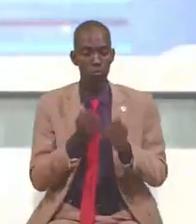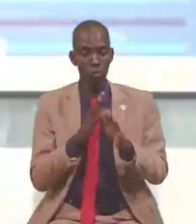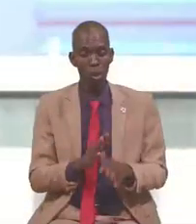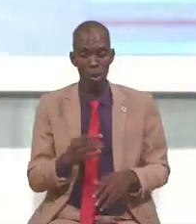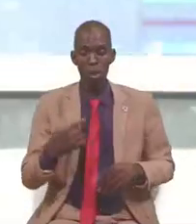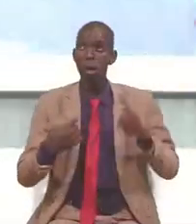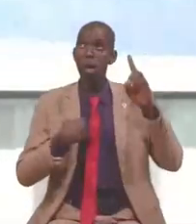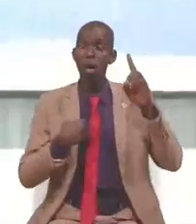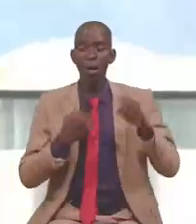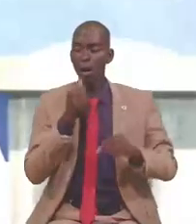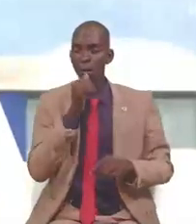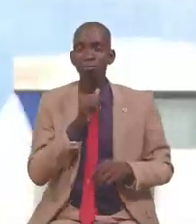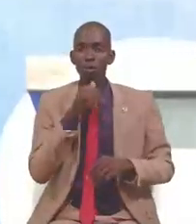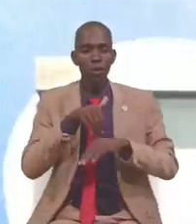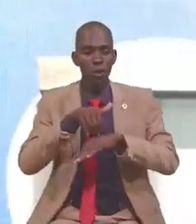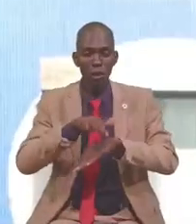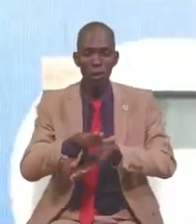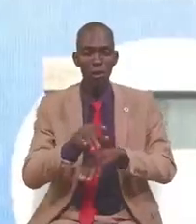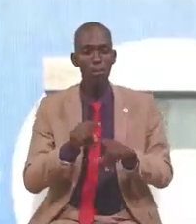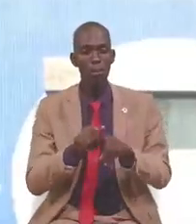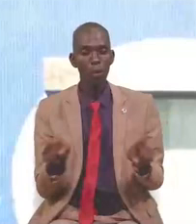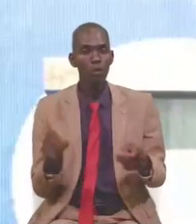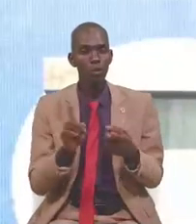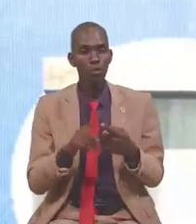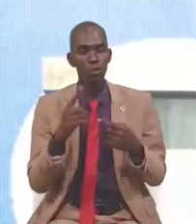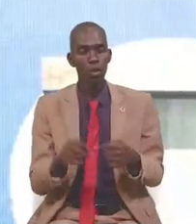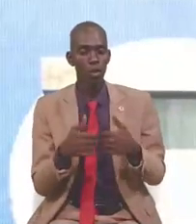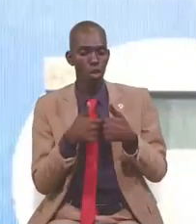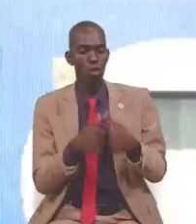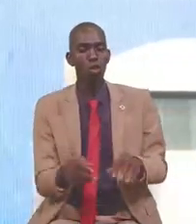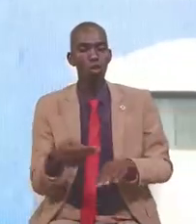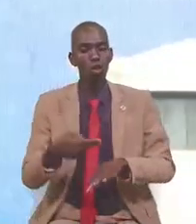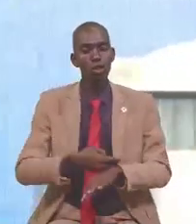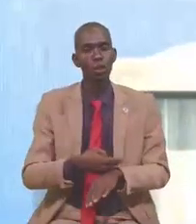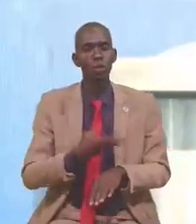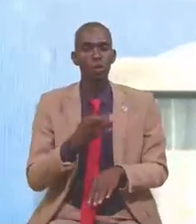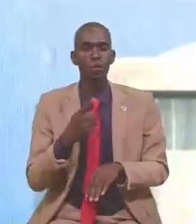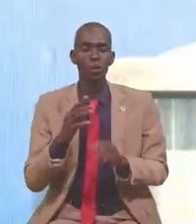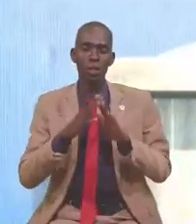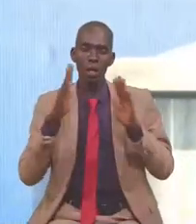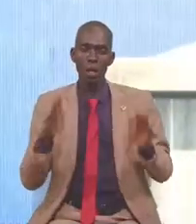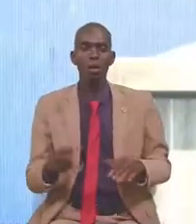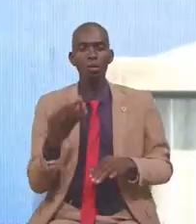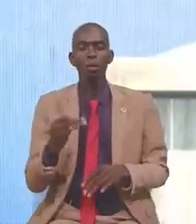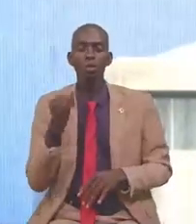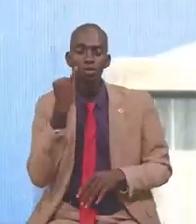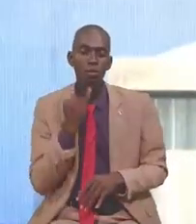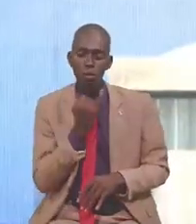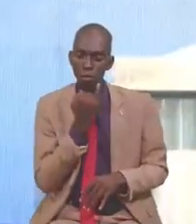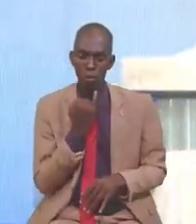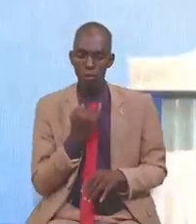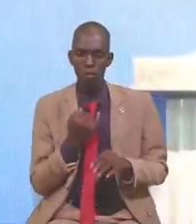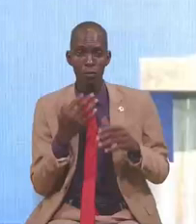qu'aux brebis perdues de la maison d'Israël. Point. Non.